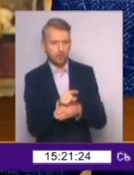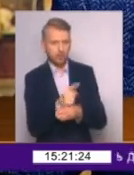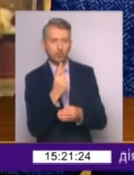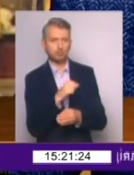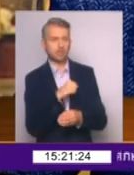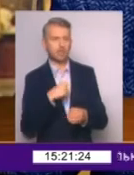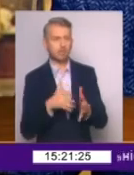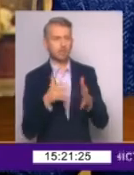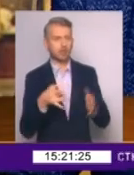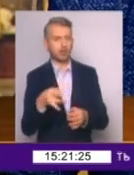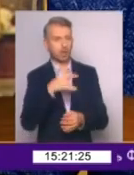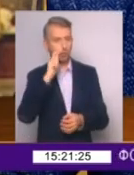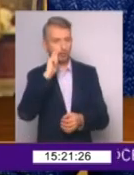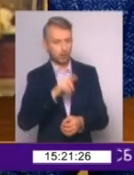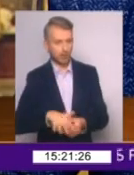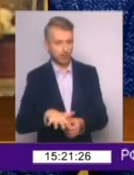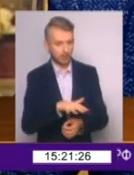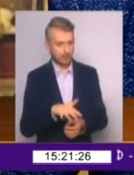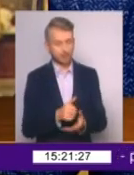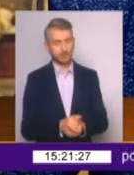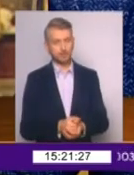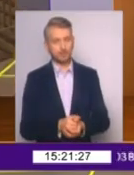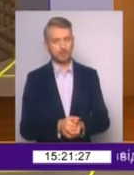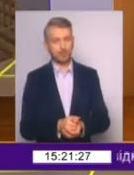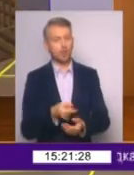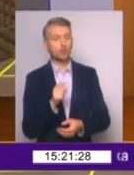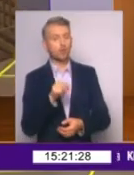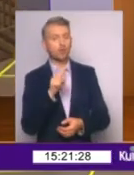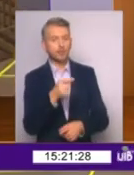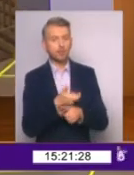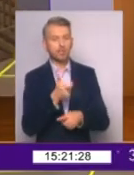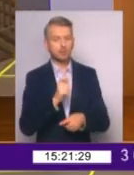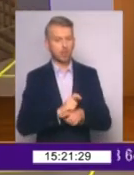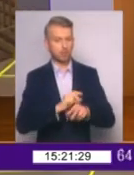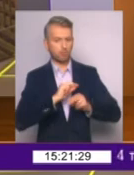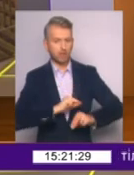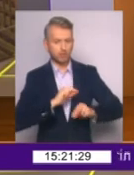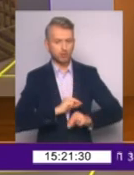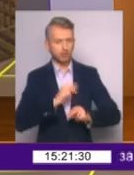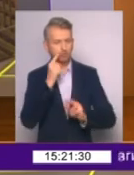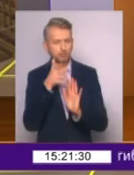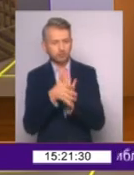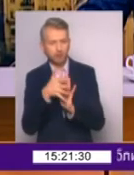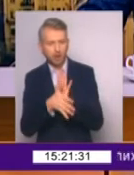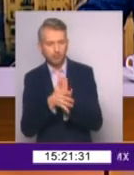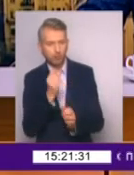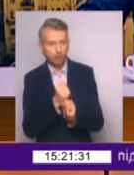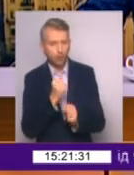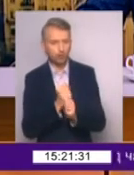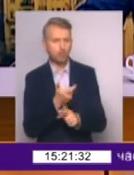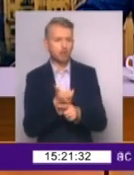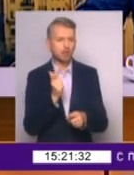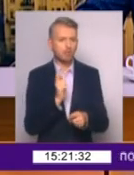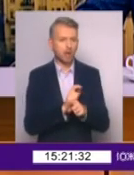великих районів України. Тому він максимально працює, максимально вникає в роботу, максимально працює